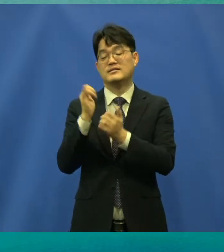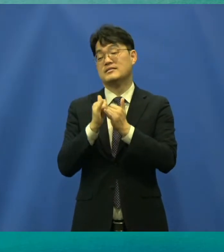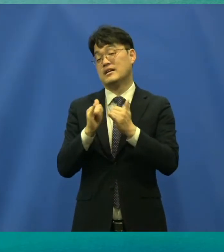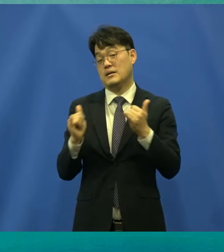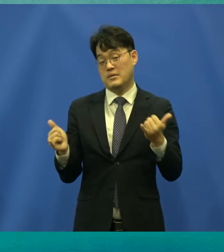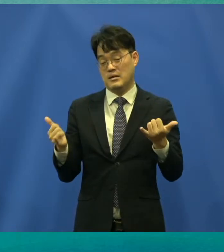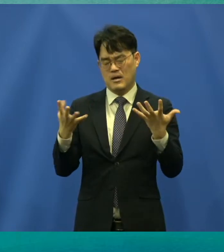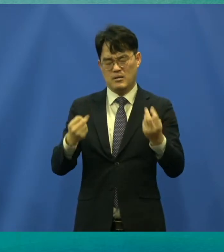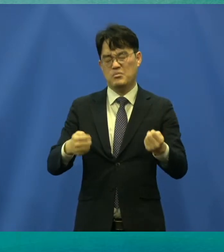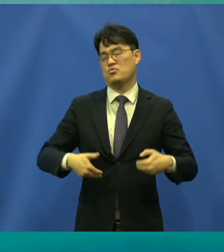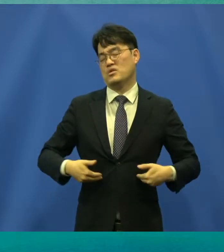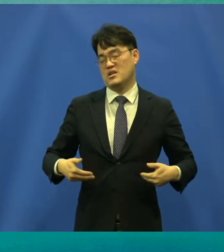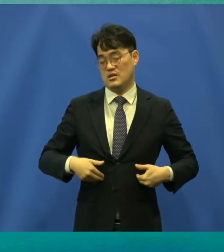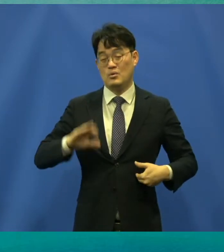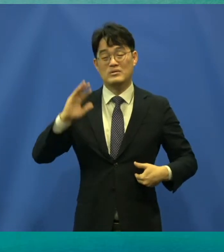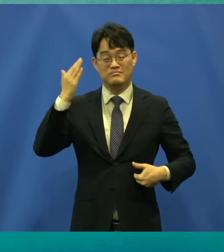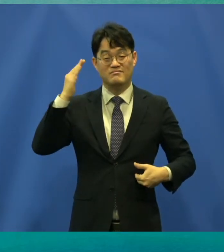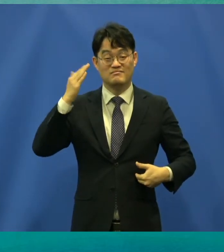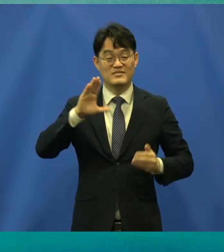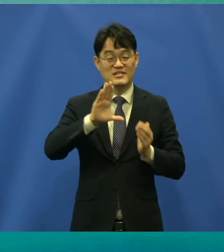외쳐야 할 복음은 변하지 않습니다.